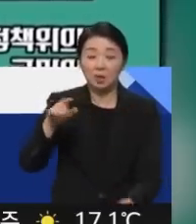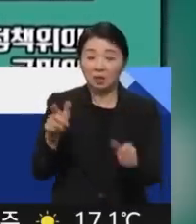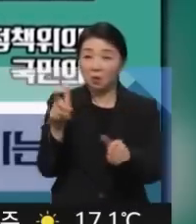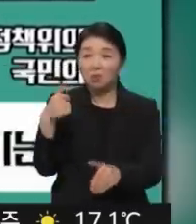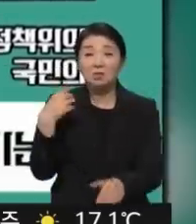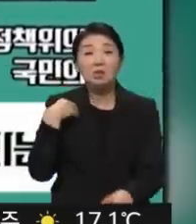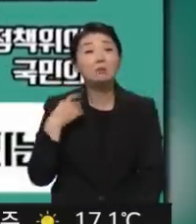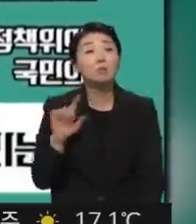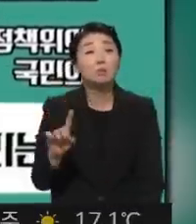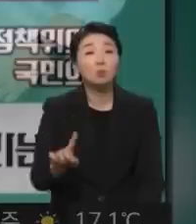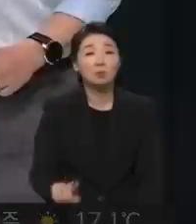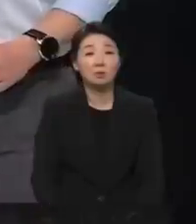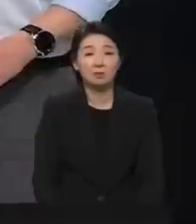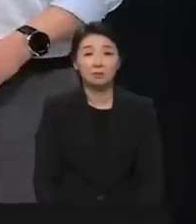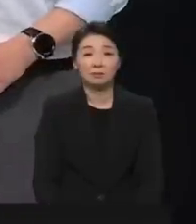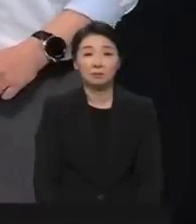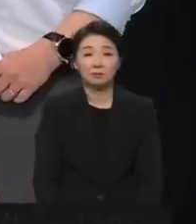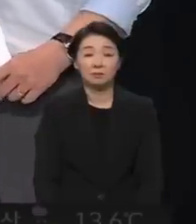생각하시는지.